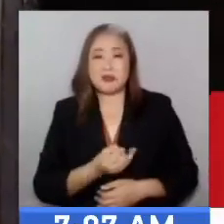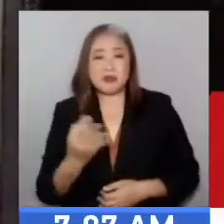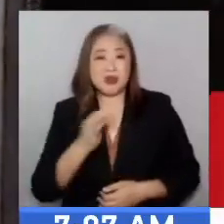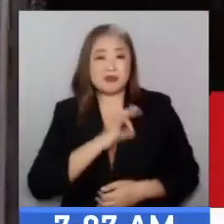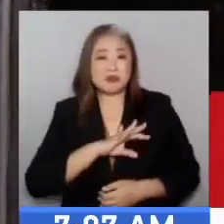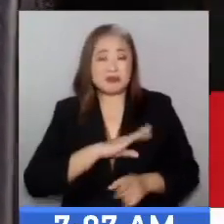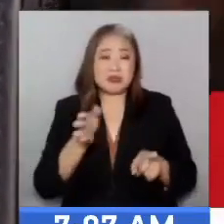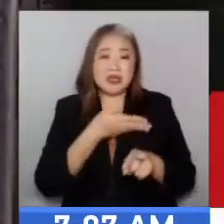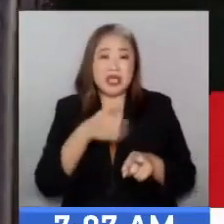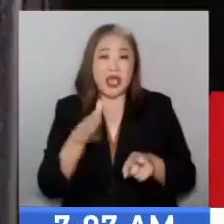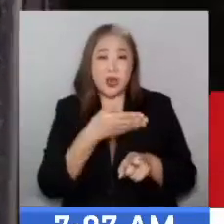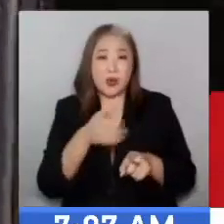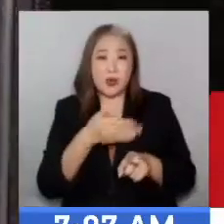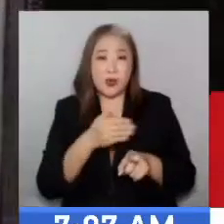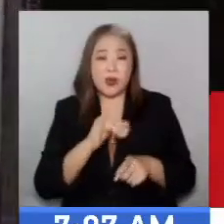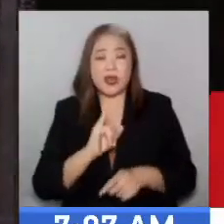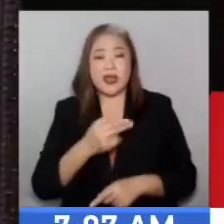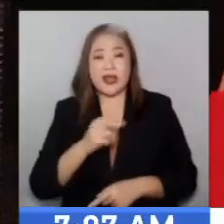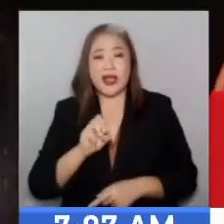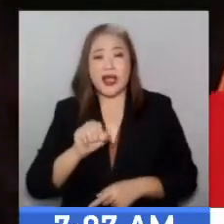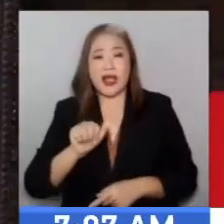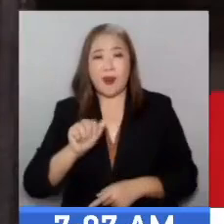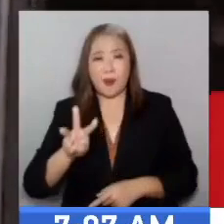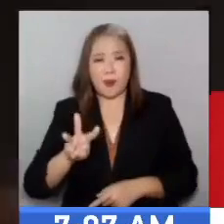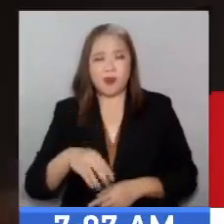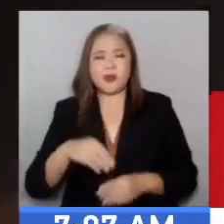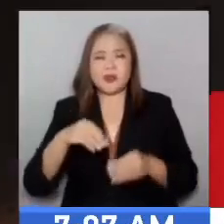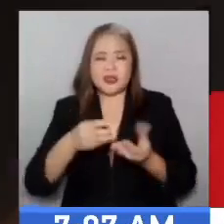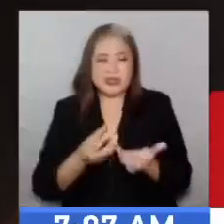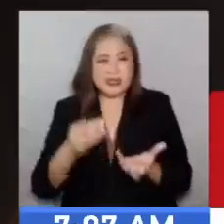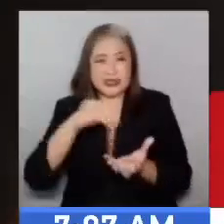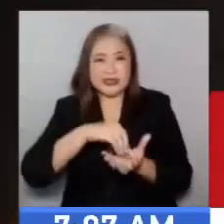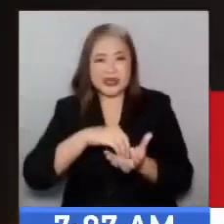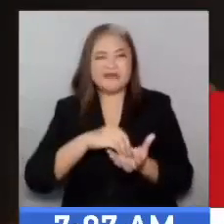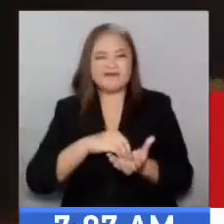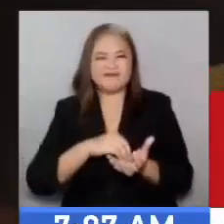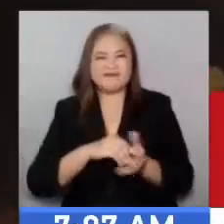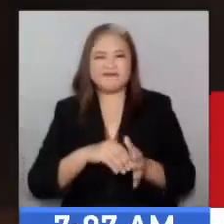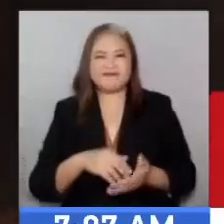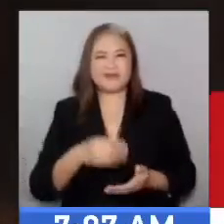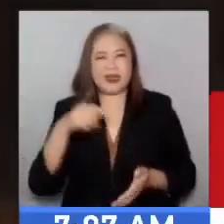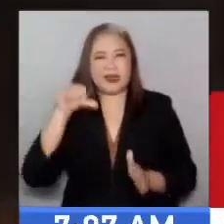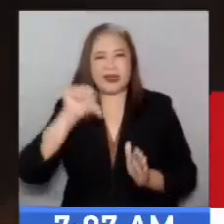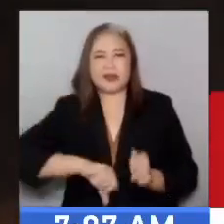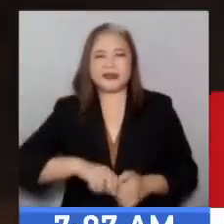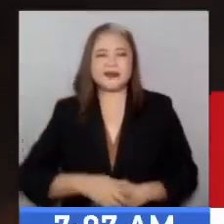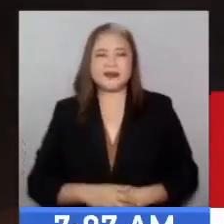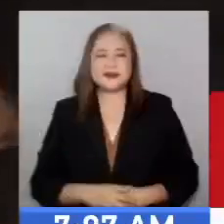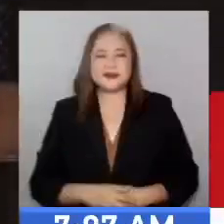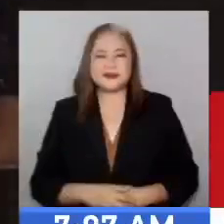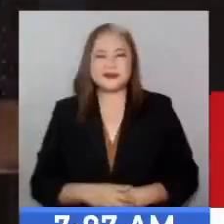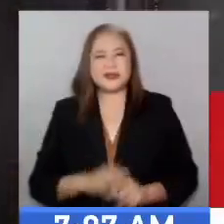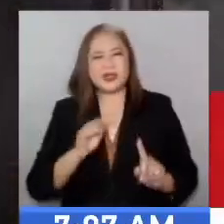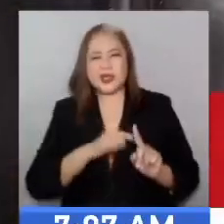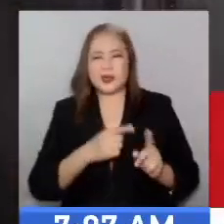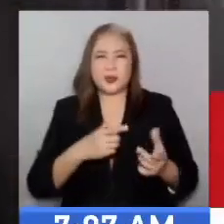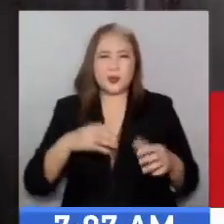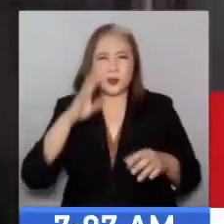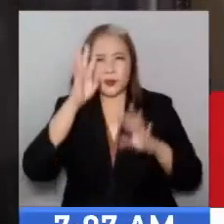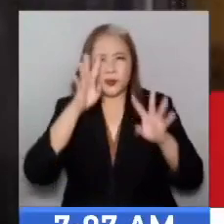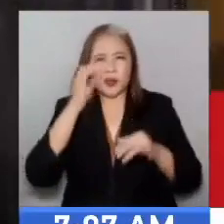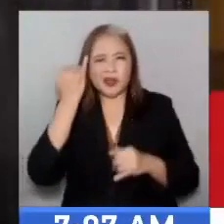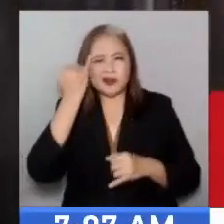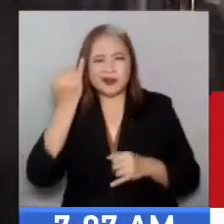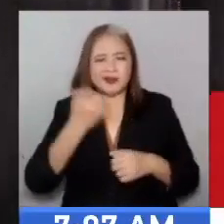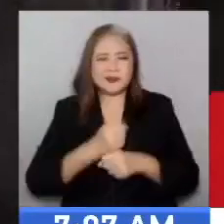ihaw-ihaw. Tapos sa sausawang pa, talo na. Lahat na rin daw ng diskarte ay ginagawa niya para lang makatipid. Ginagrind ko na